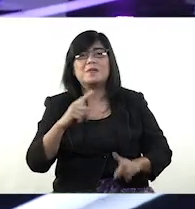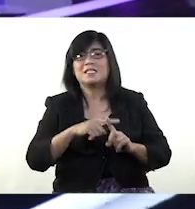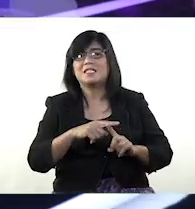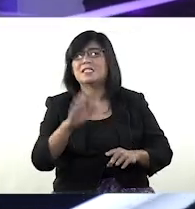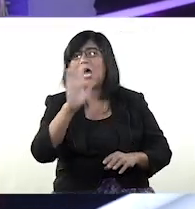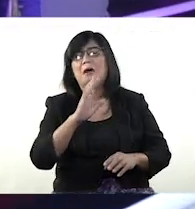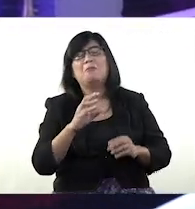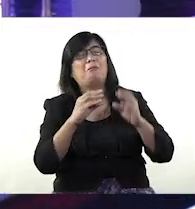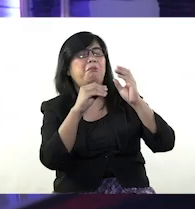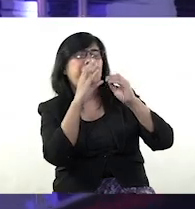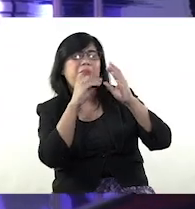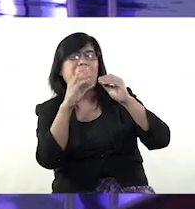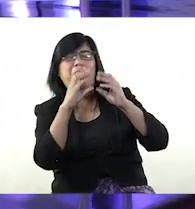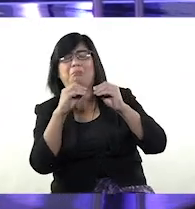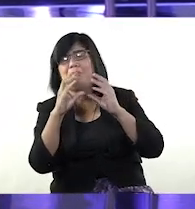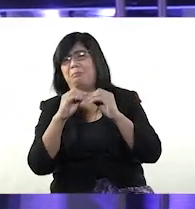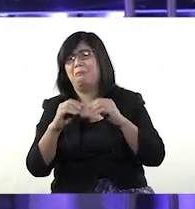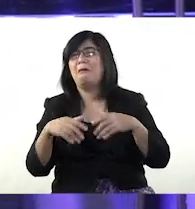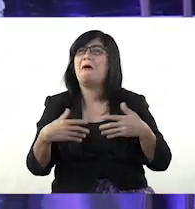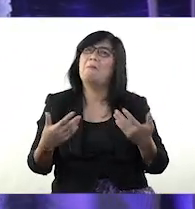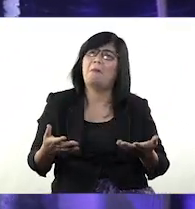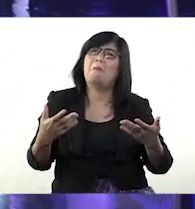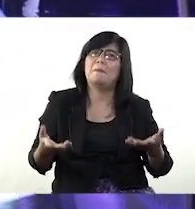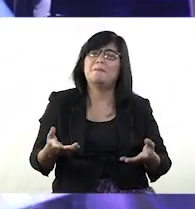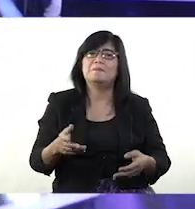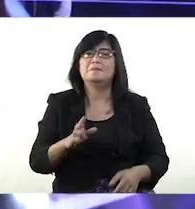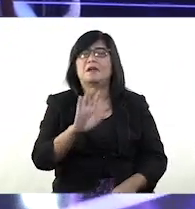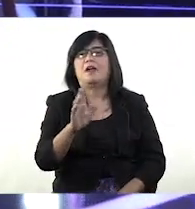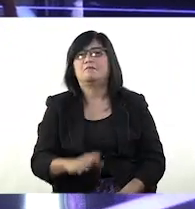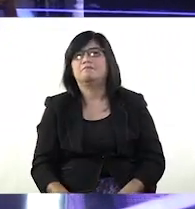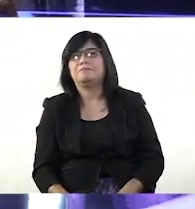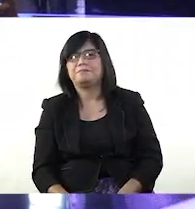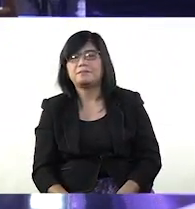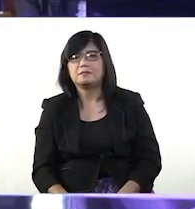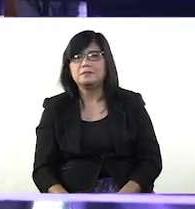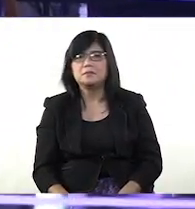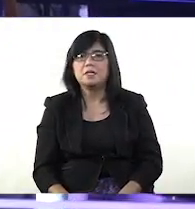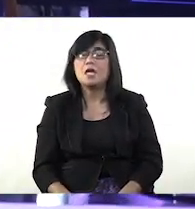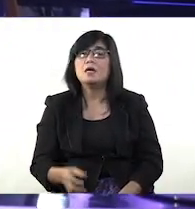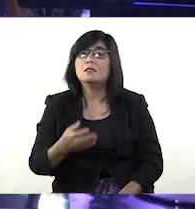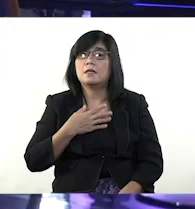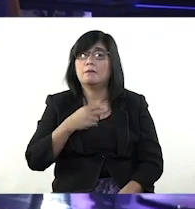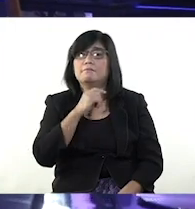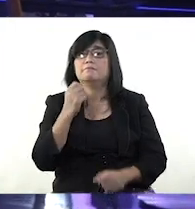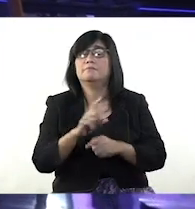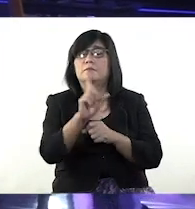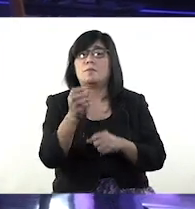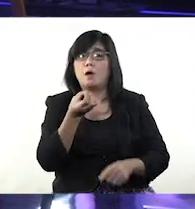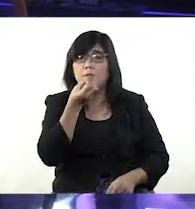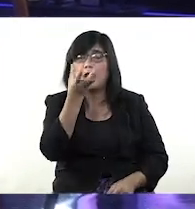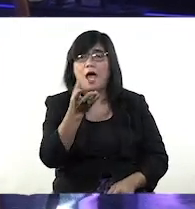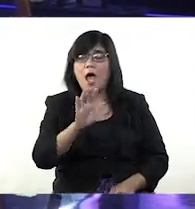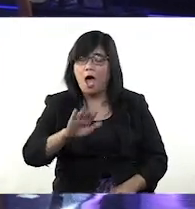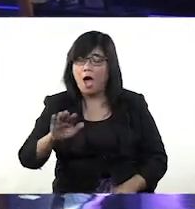mulai melangkah lebih gila sekali ya ngomong apa saya juga nggak ngerti tapi yang saya mau bilang sama sudah anak